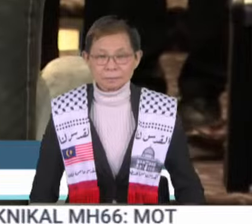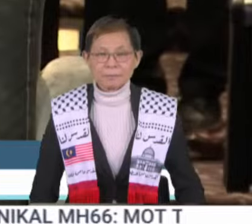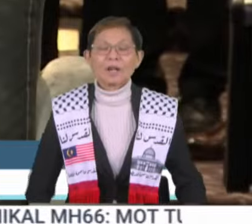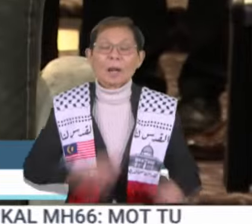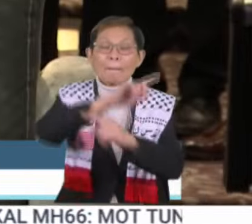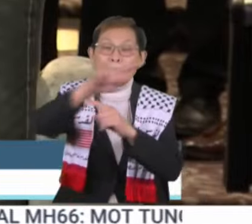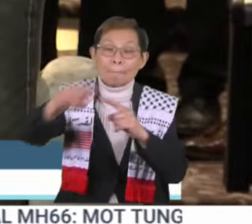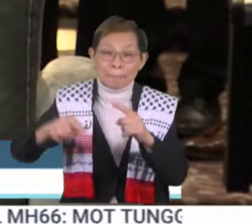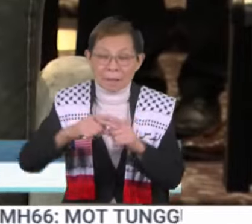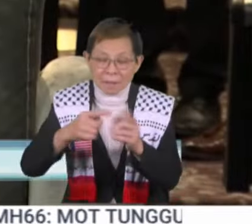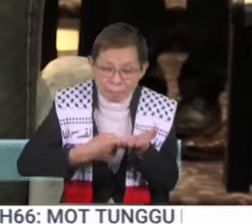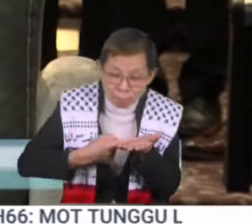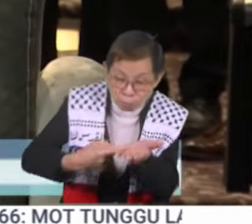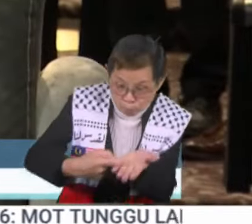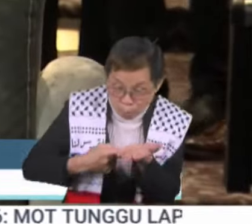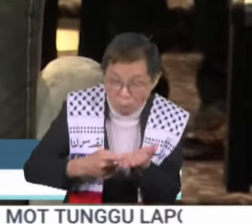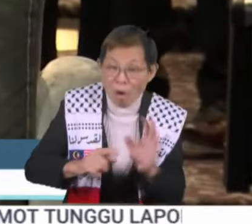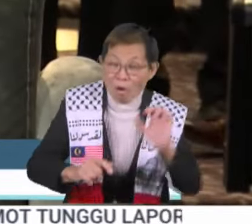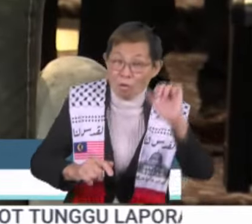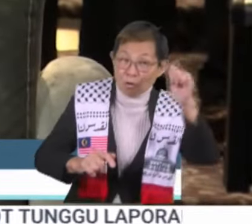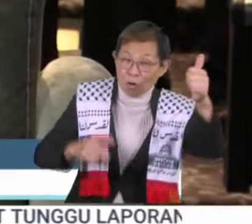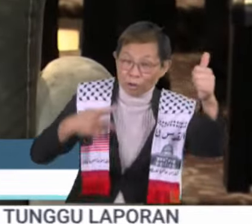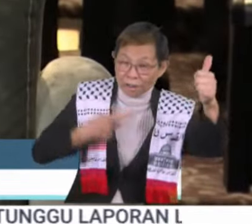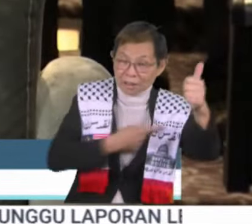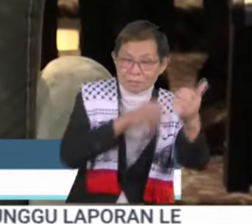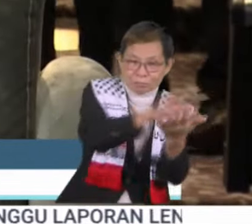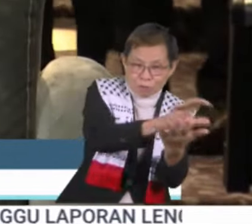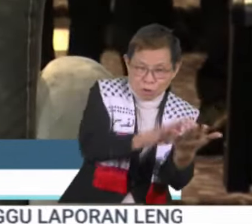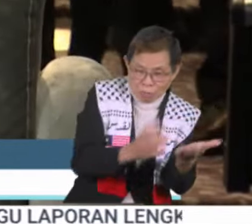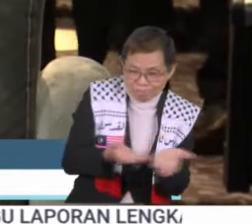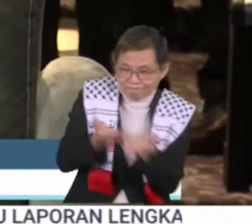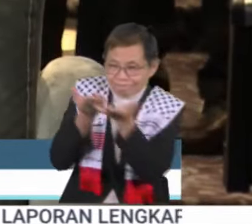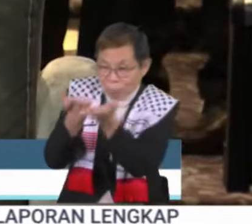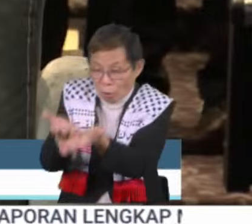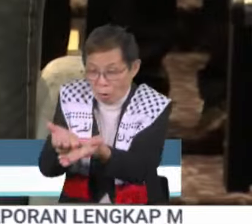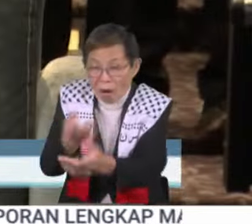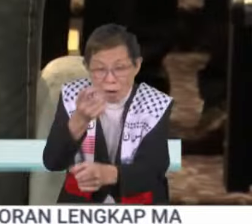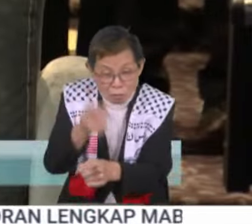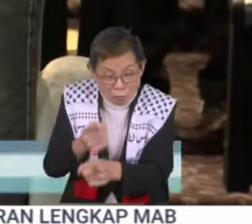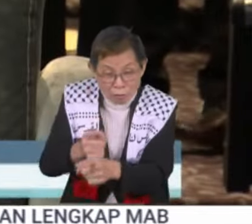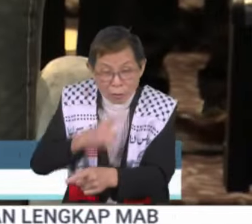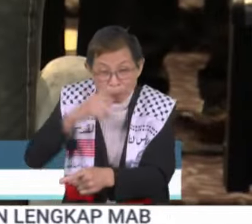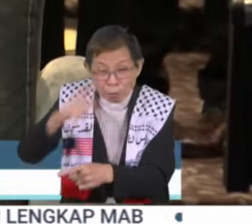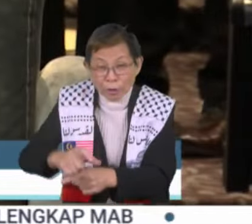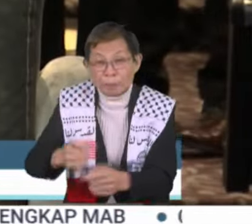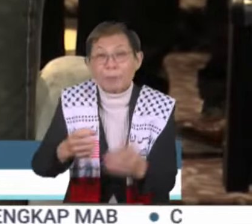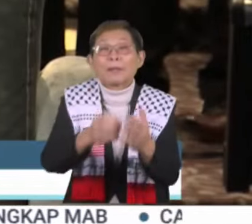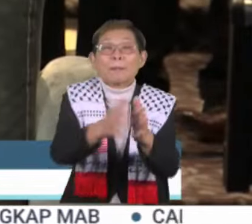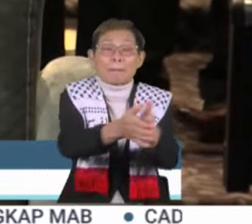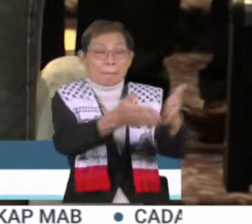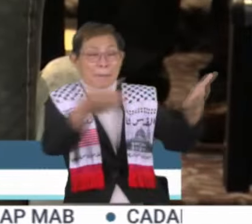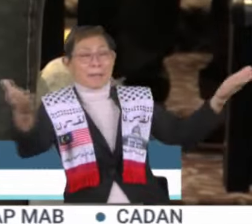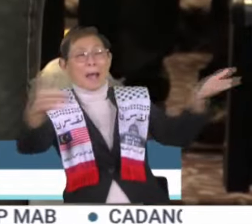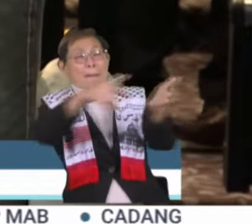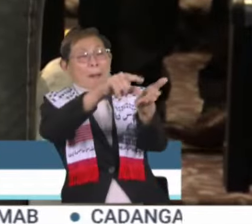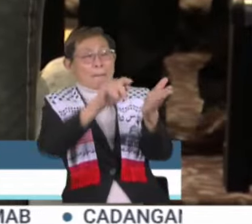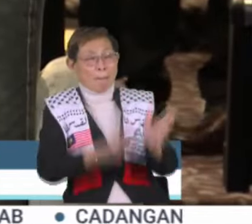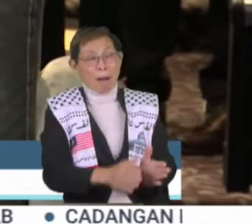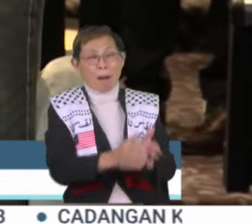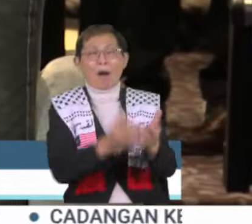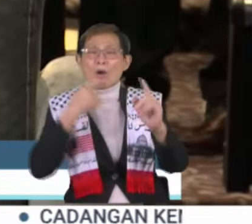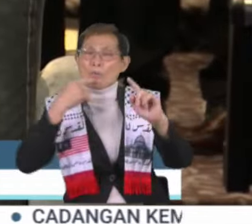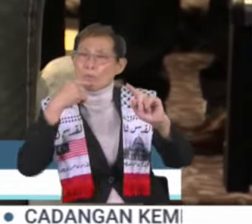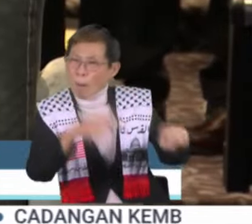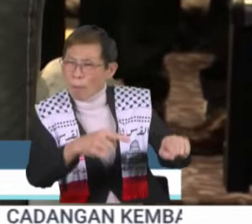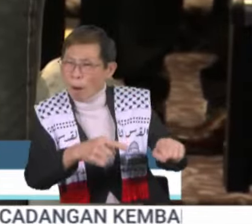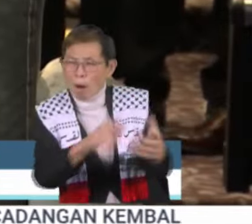Bila perundingan, pertama sekali kita akan kemukakan draft. Dan rightfully, tak payahlah pergi ke media. Responlah kepada draft